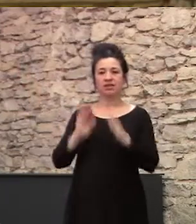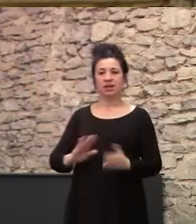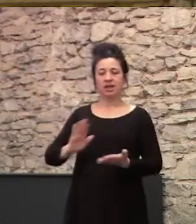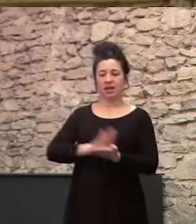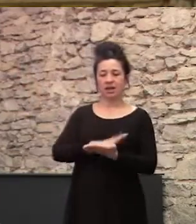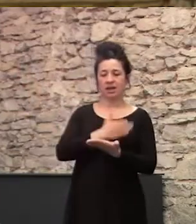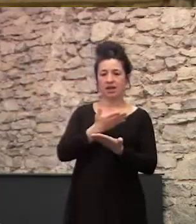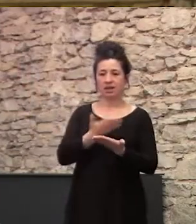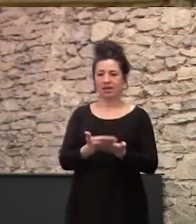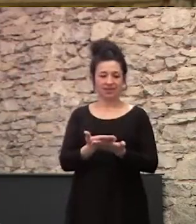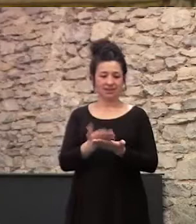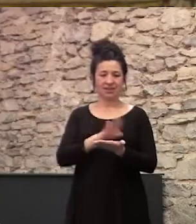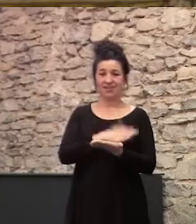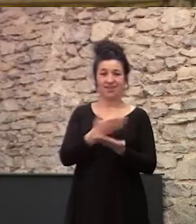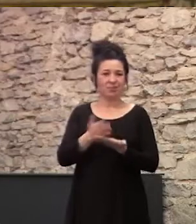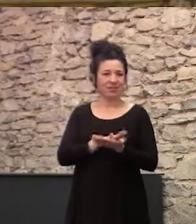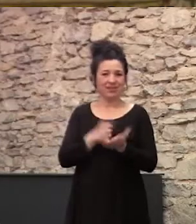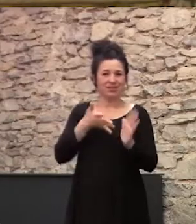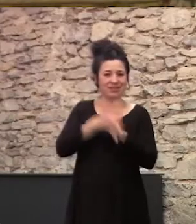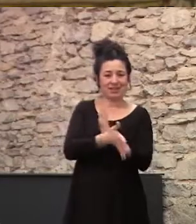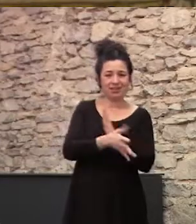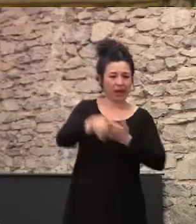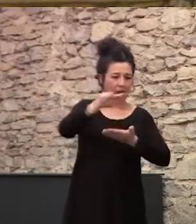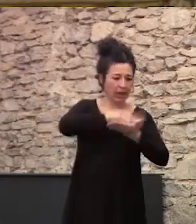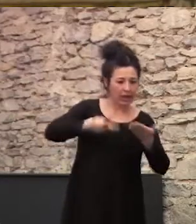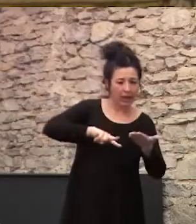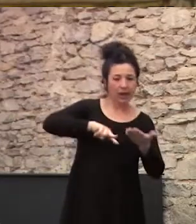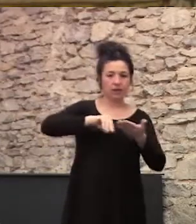idazten eta irakurtzen ari zara eta baita